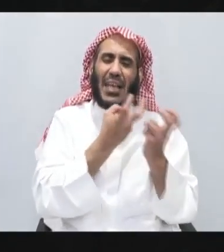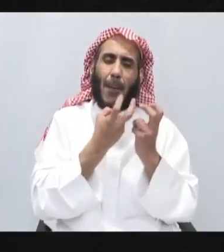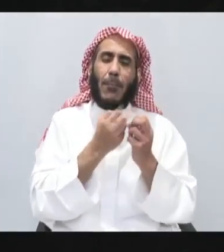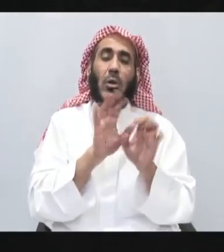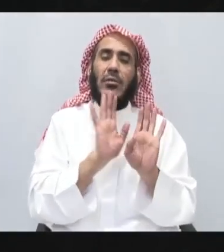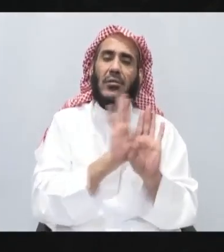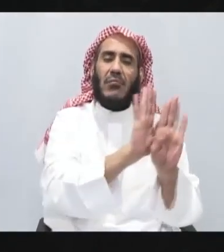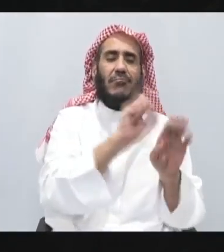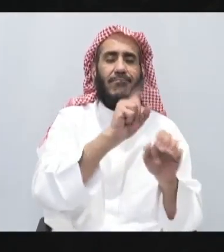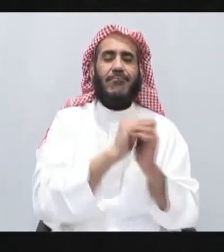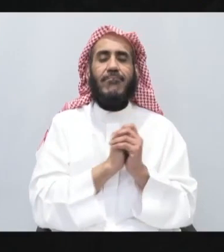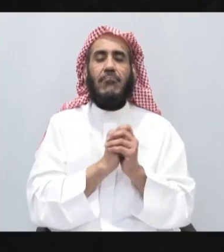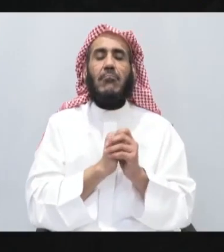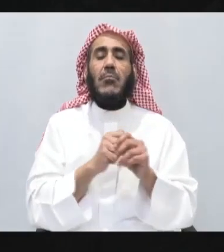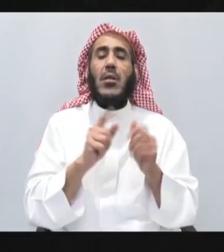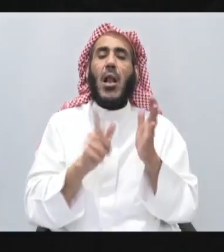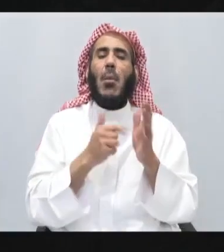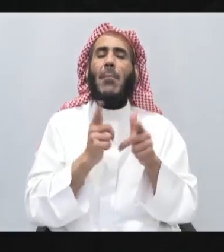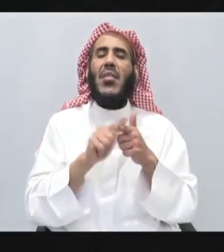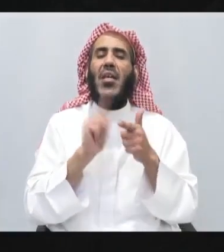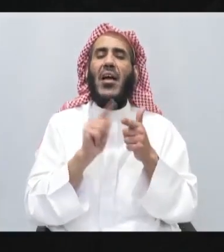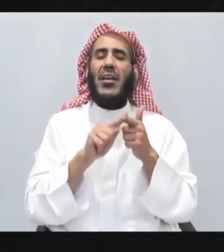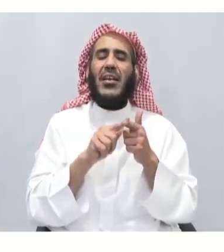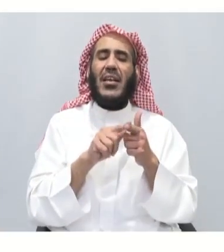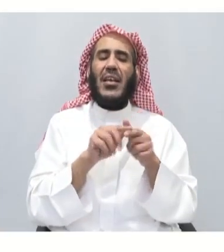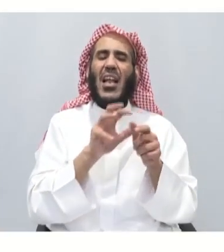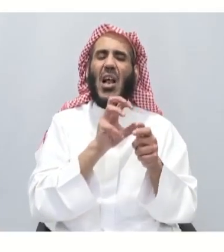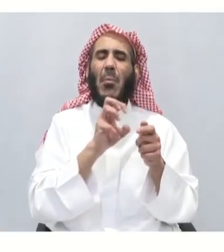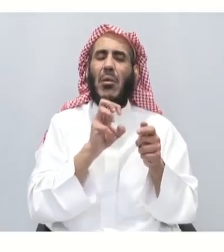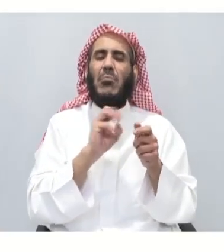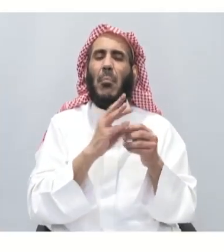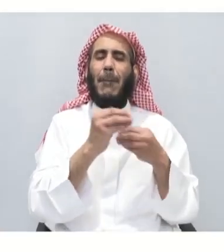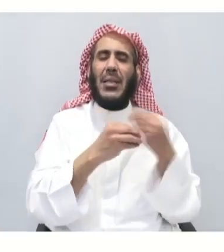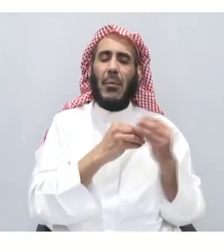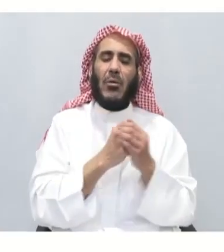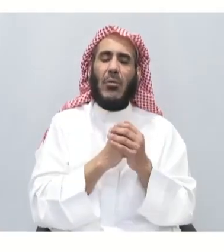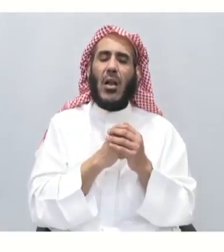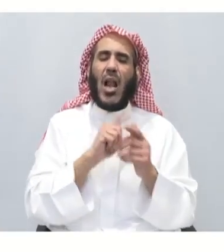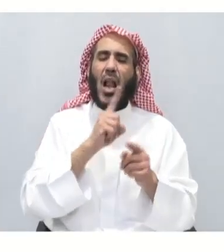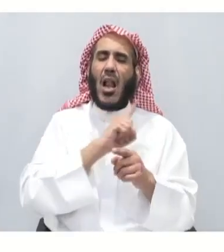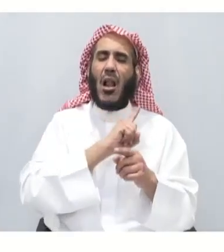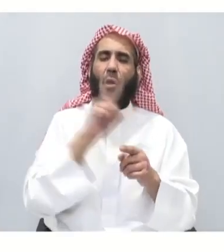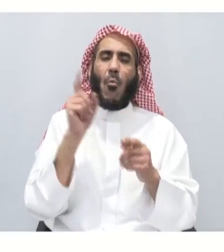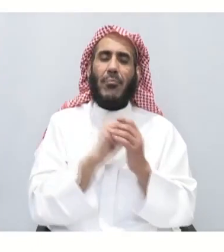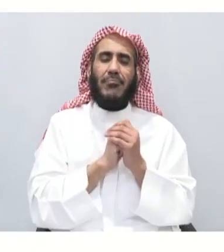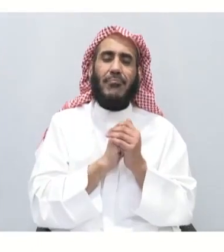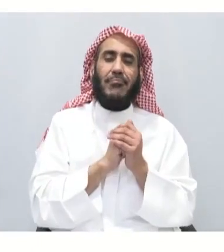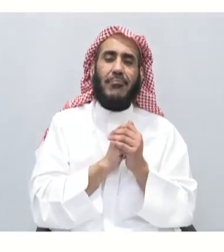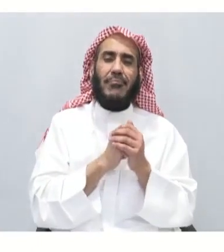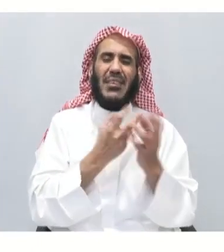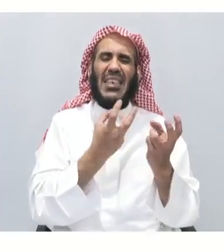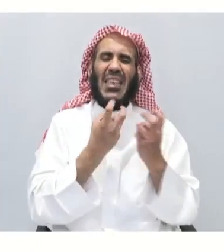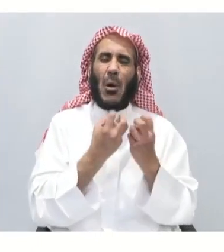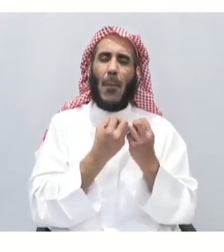وليس الدفع المبدا الثاني الانقباض والانبساط بالتبادل لا يمكن ان يكون انقباض